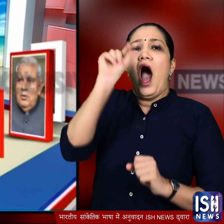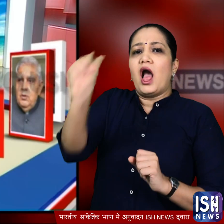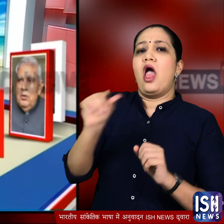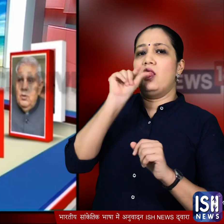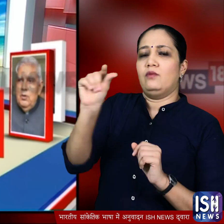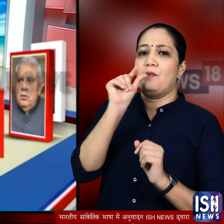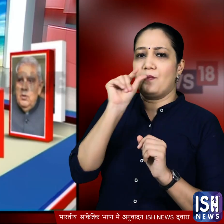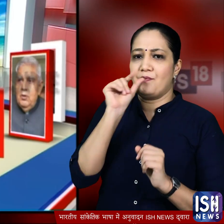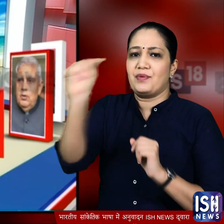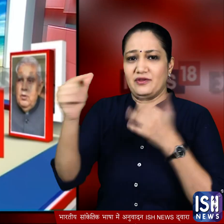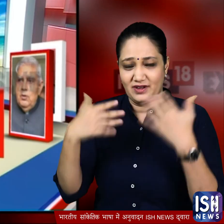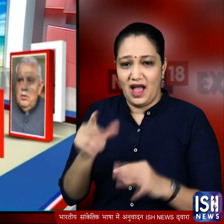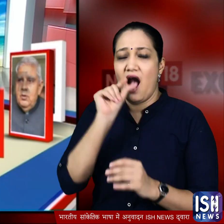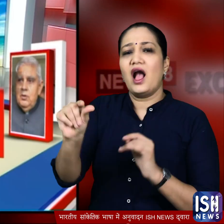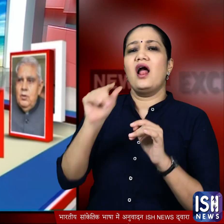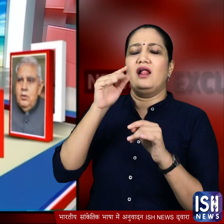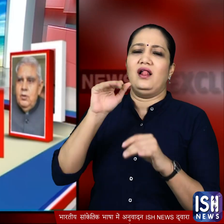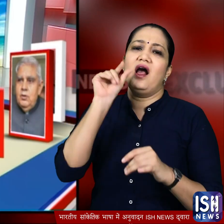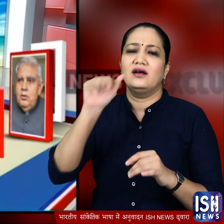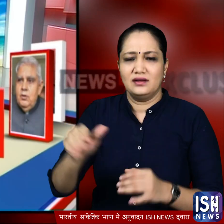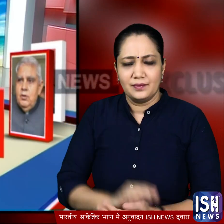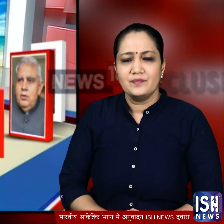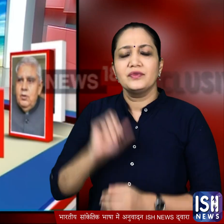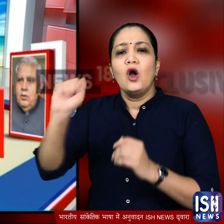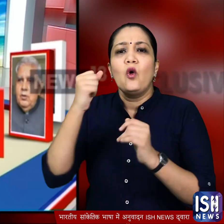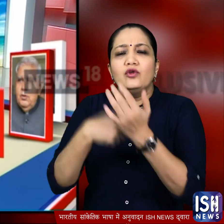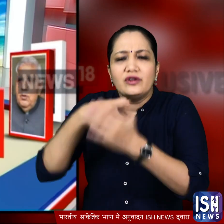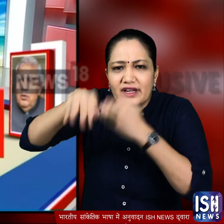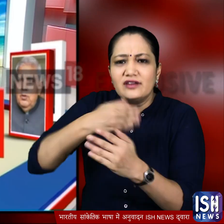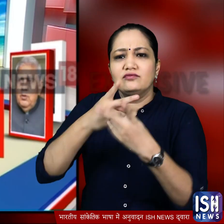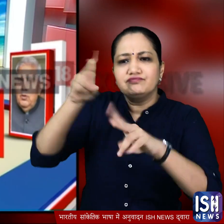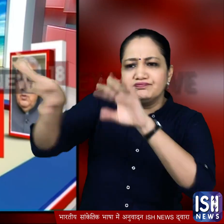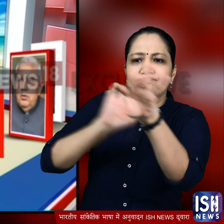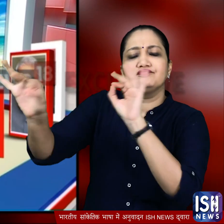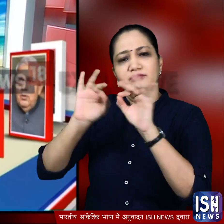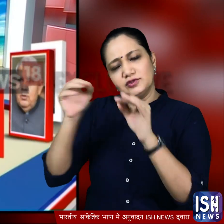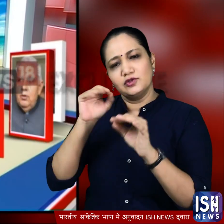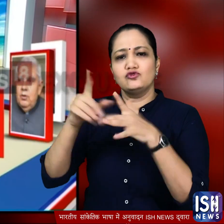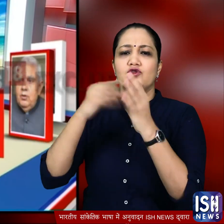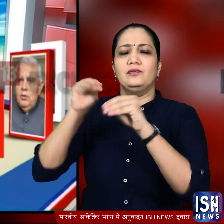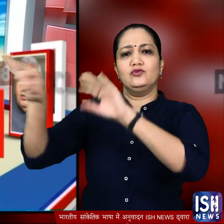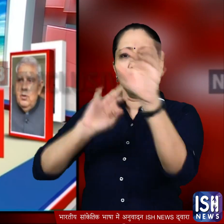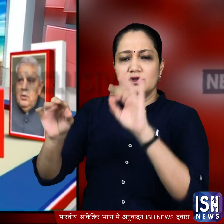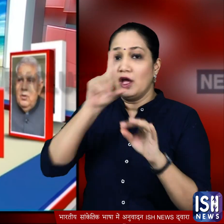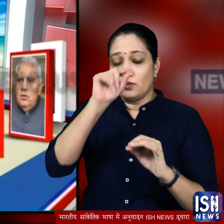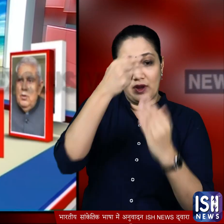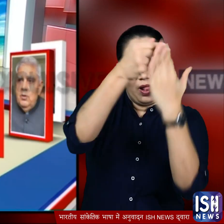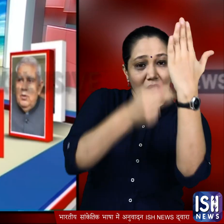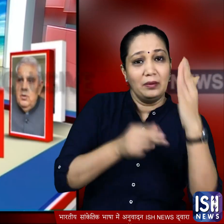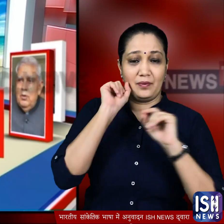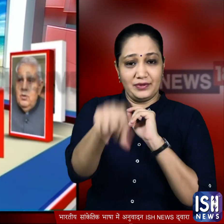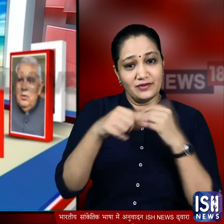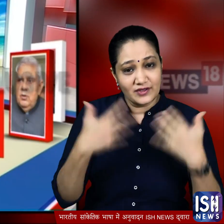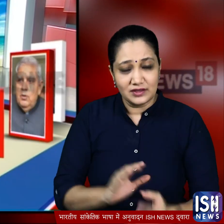अंकल जी कहा और आरोप लगाया है कि उन्होंने राजभवन में अपने करीबियों की नियुक्ति की। उन्होंने ट्विटर पर एक लिस्ट भी शेयर